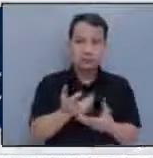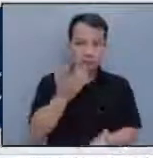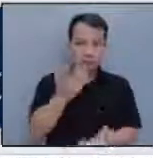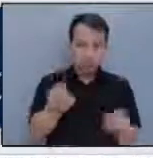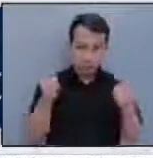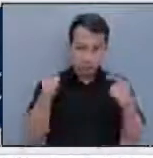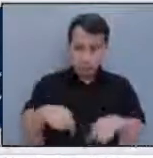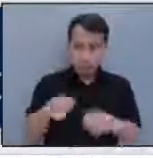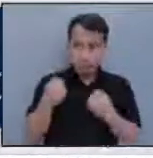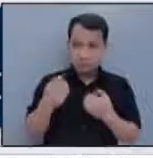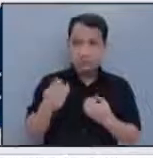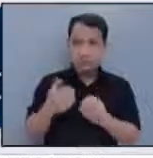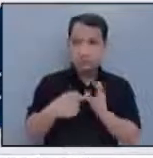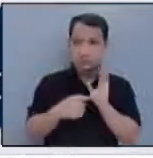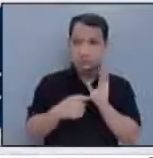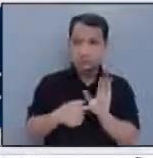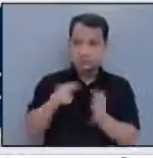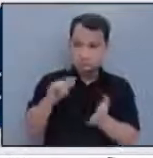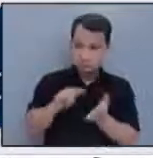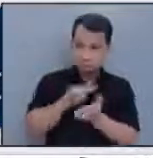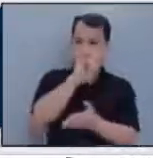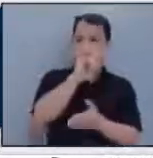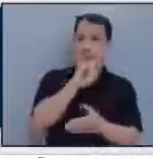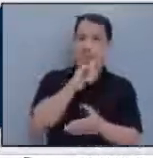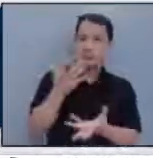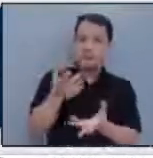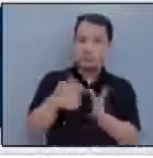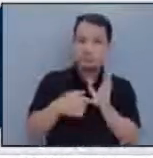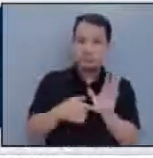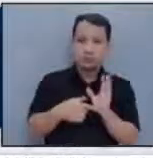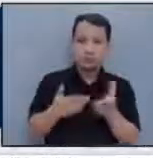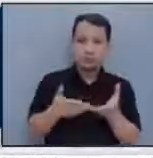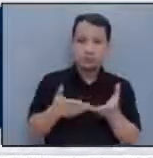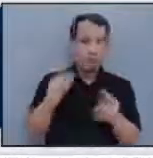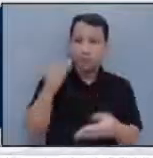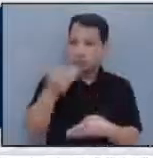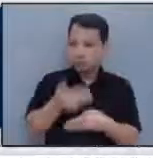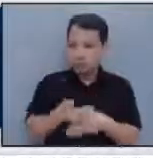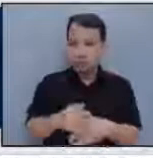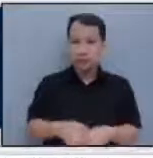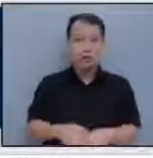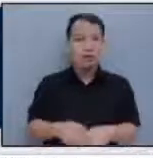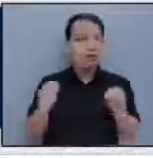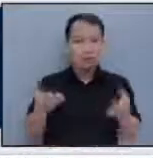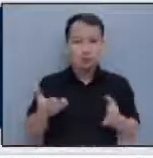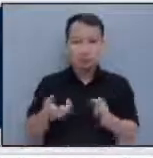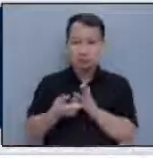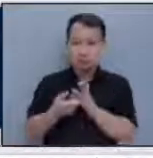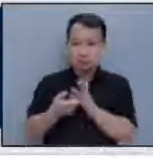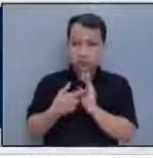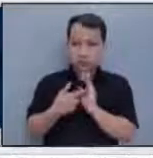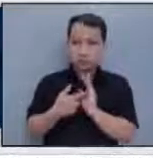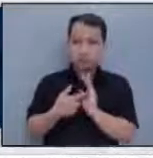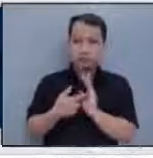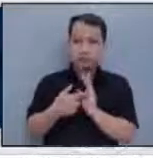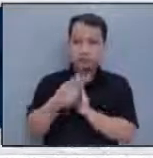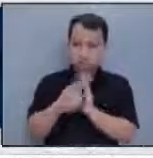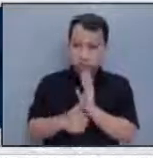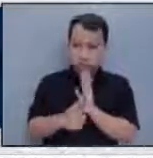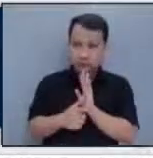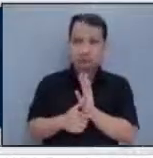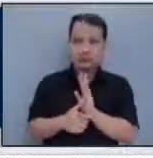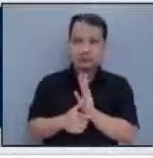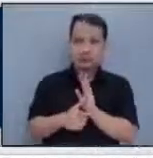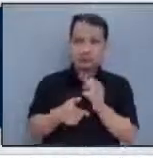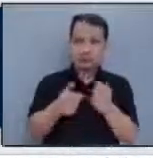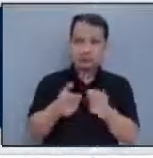magbuhat pa sa Laing Airport. Unya mawa na siya lockdown nga wala na dagang rekitos. Basta magpa-booster lang